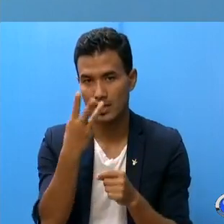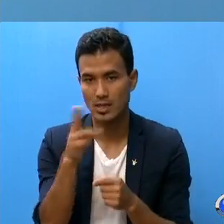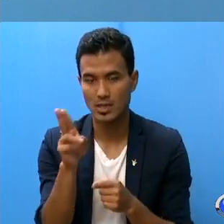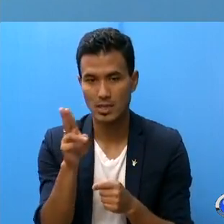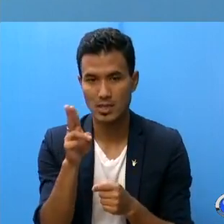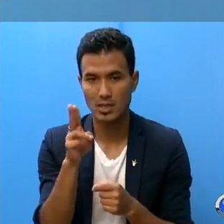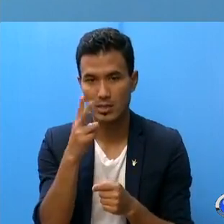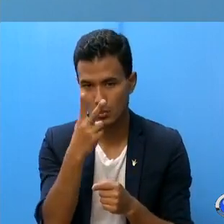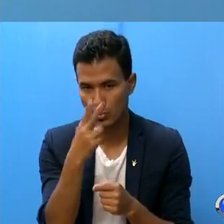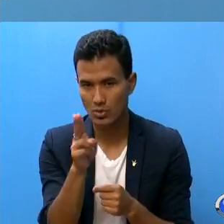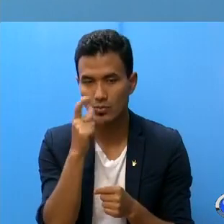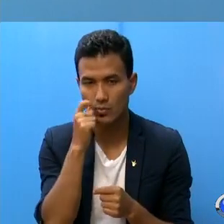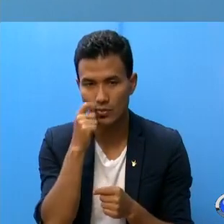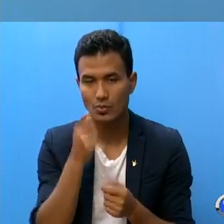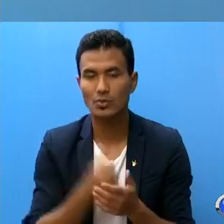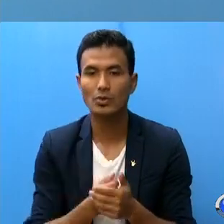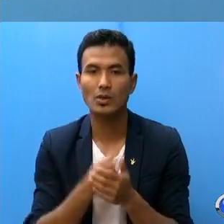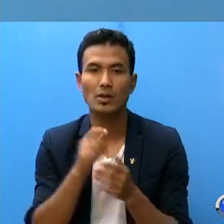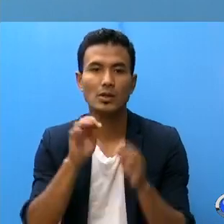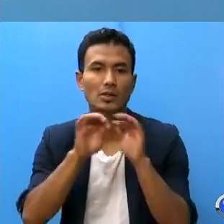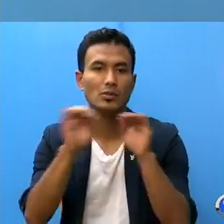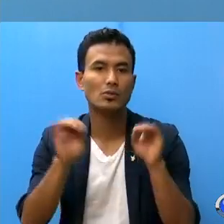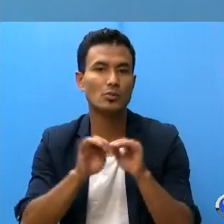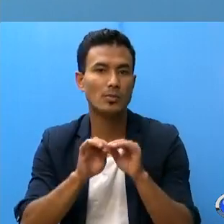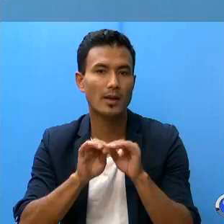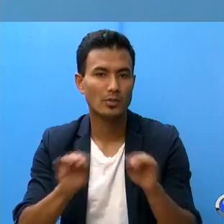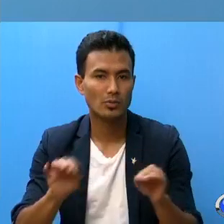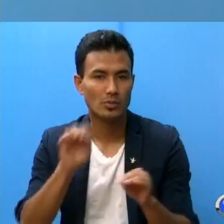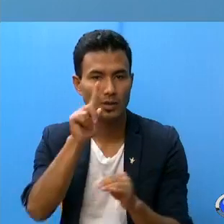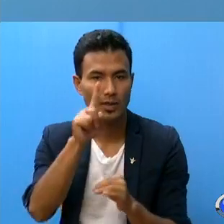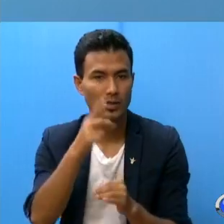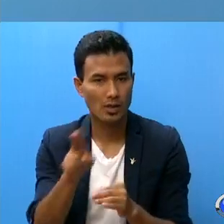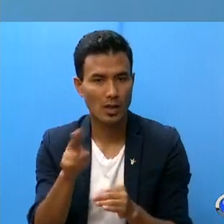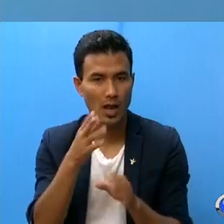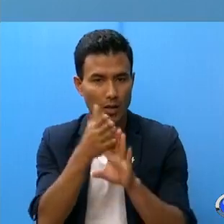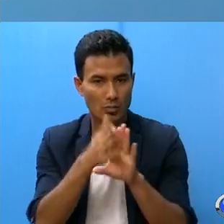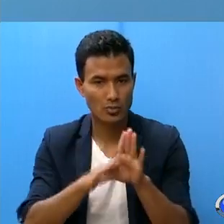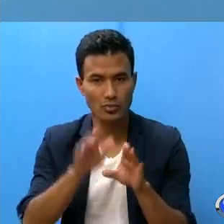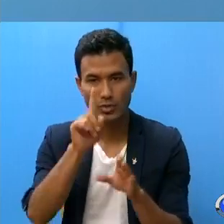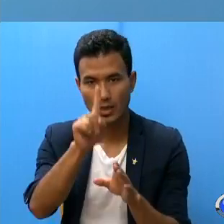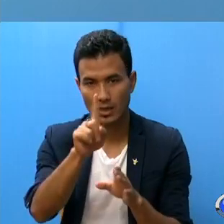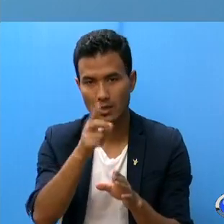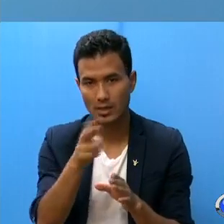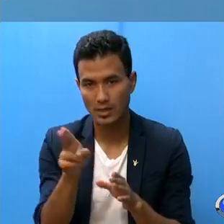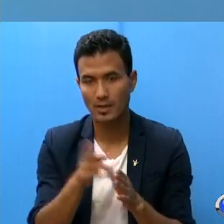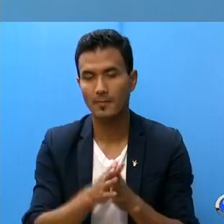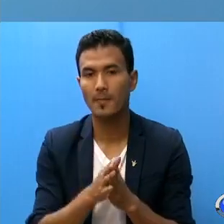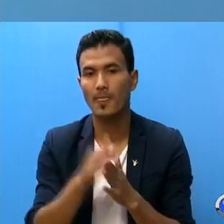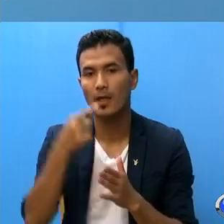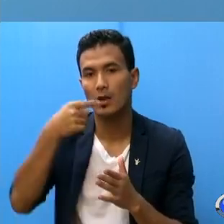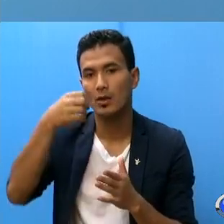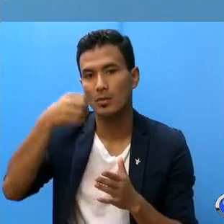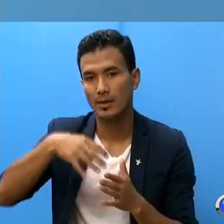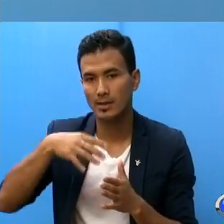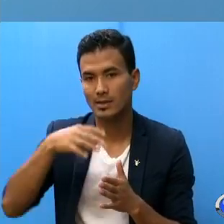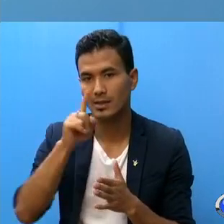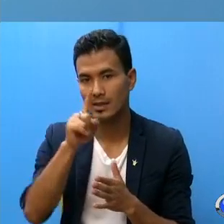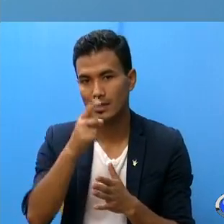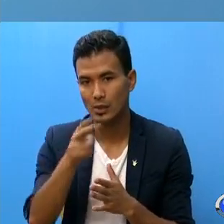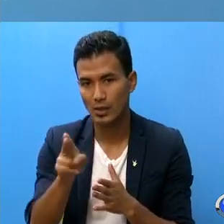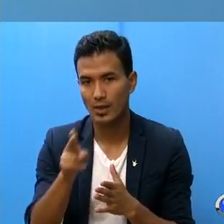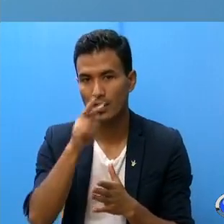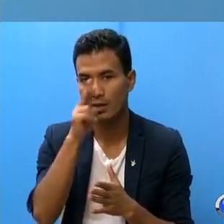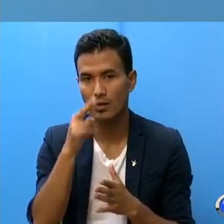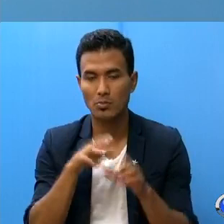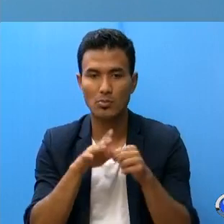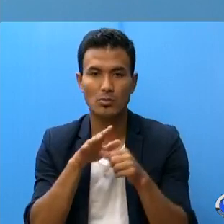,000,000,000,000,000,000,000,000,000,000,000,000,000,000,000,000,000,000,000,000,000,000,000,000